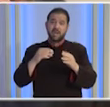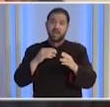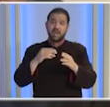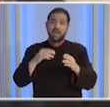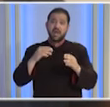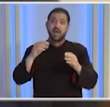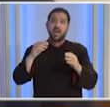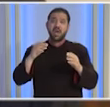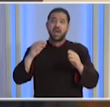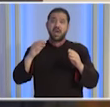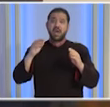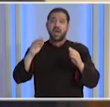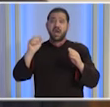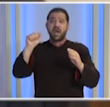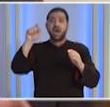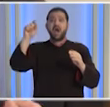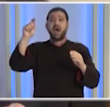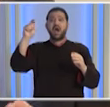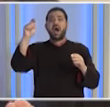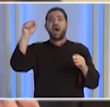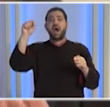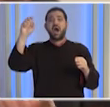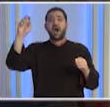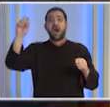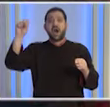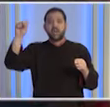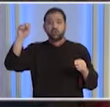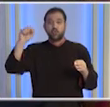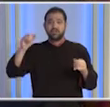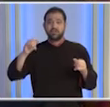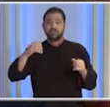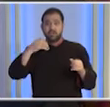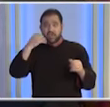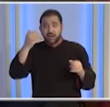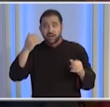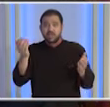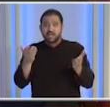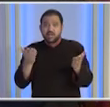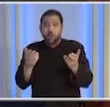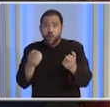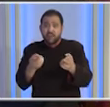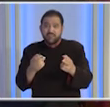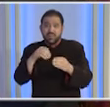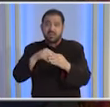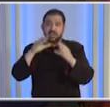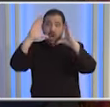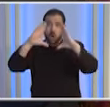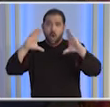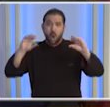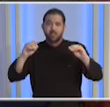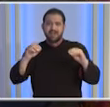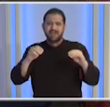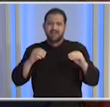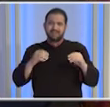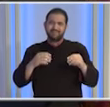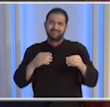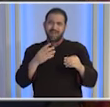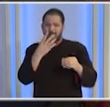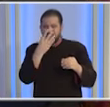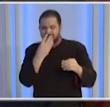una și de alta, atâta durere am și atâta mă amărăsc în sinea mea. Ia uite, măi, frate, de uite poporul ăsta curat